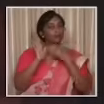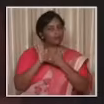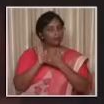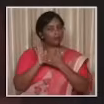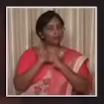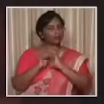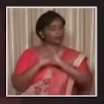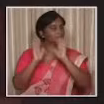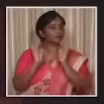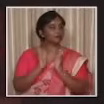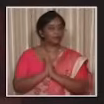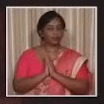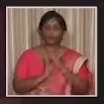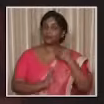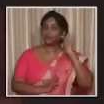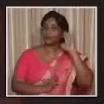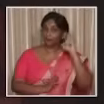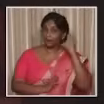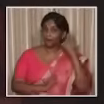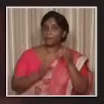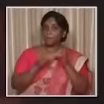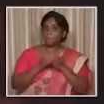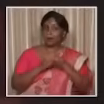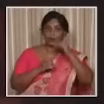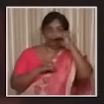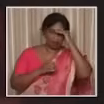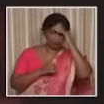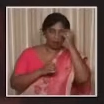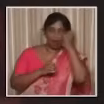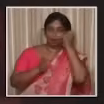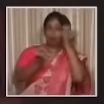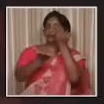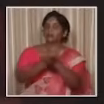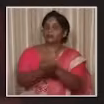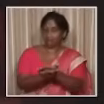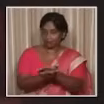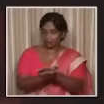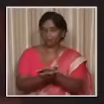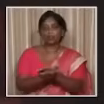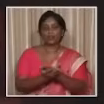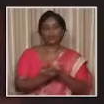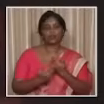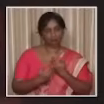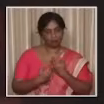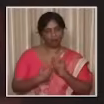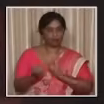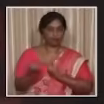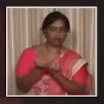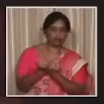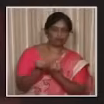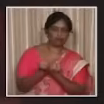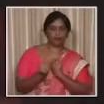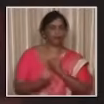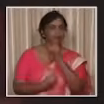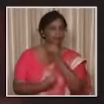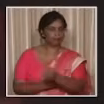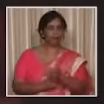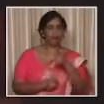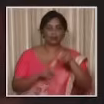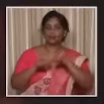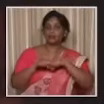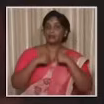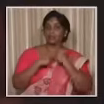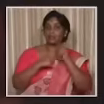කේන්ද්‍ර කරගෙන විශේෂයෙන්ම පක්ෂනායක රැසීමට යෝජනාවක් දාලා මමත් ඒකට සහයෝගය ලබා දුන්නා එතුමා ඒ